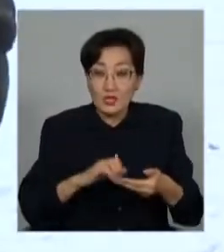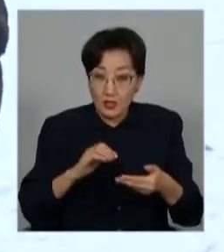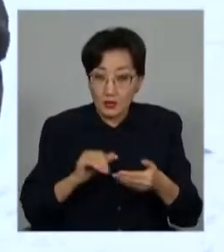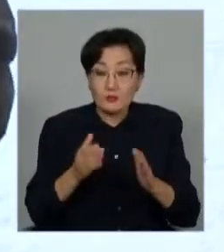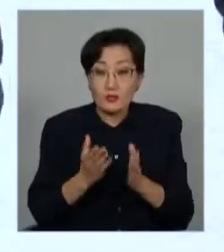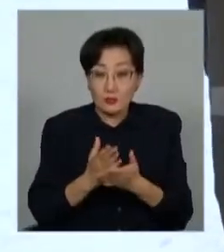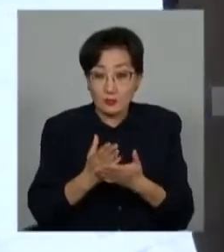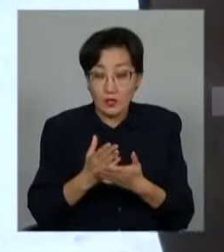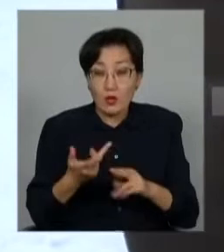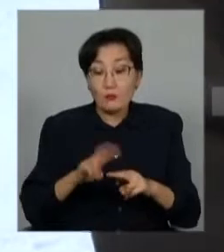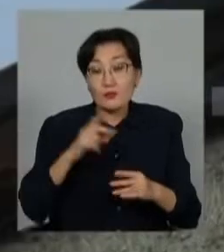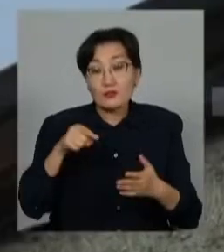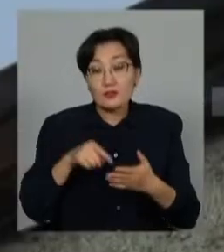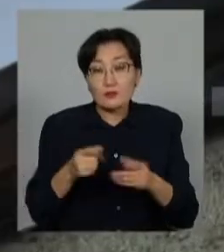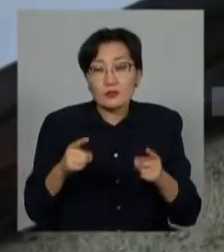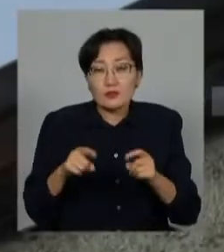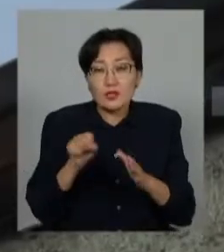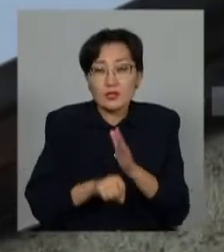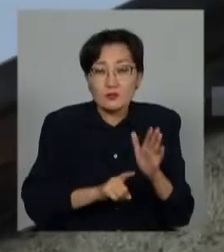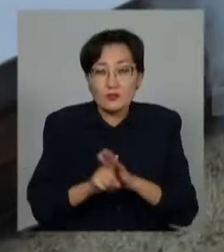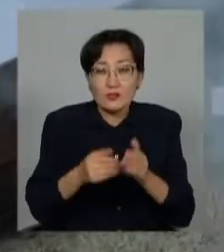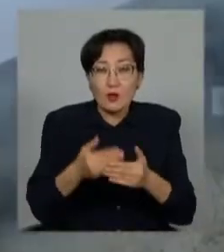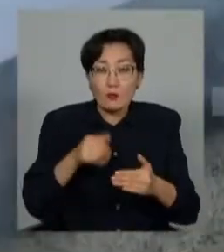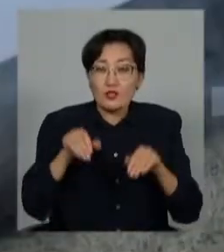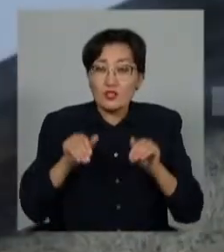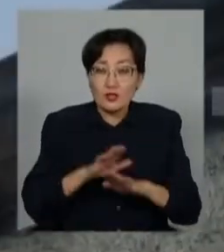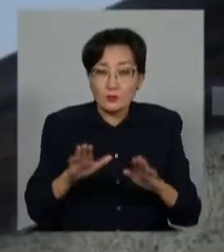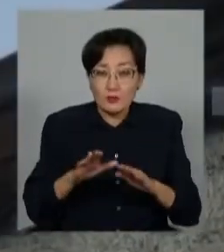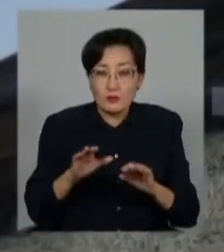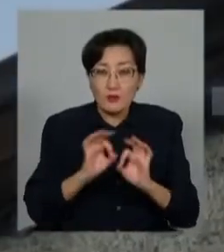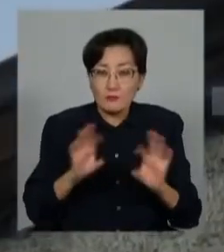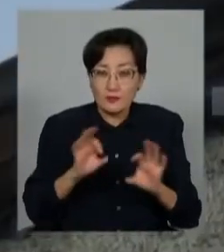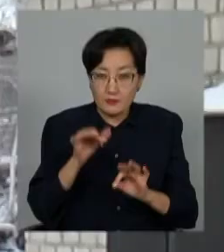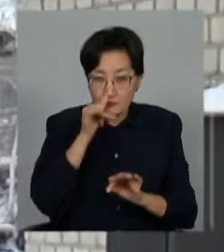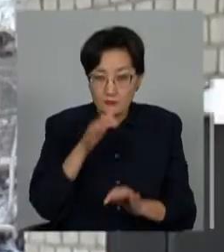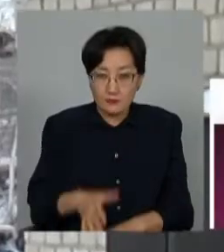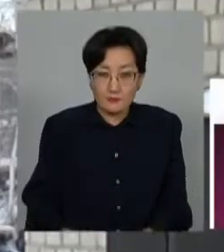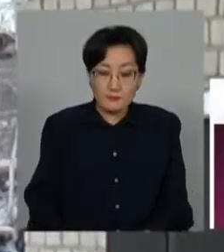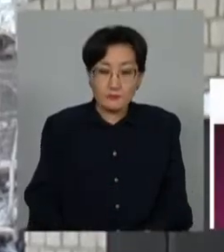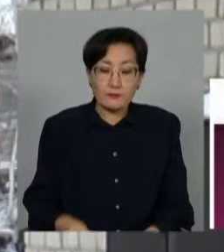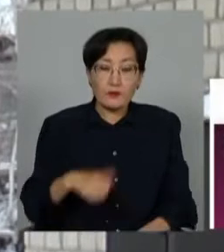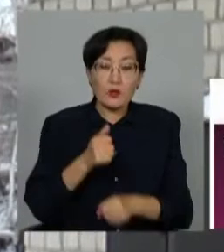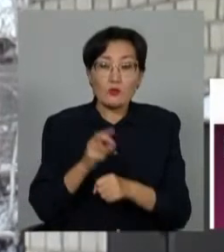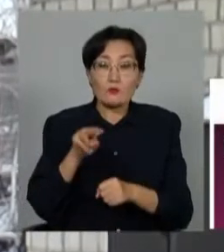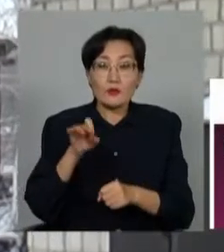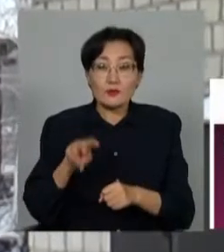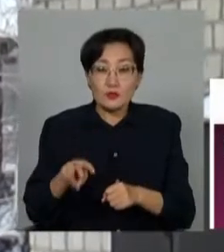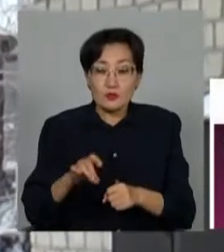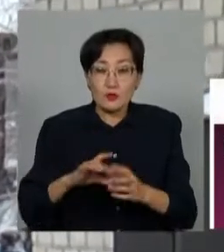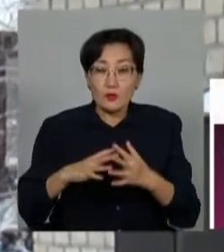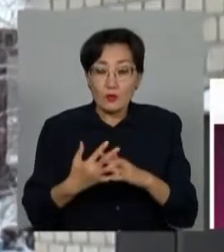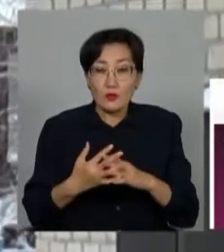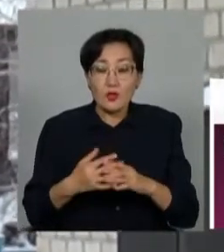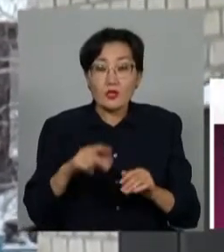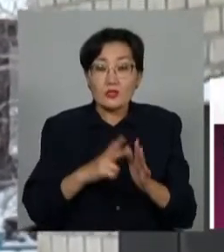жеткізді. Дегенмен бұл мәселені неге қыс басталмай жатып шешпегендерін түсіндіріп бере алмады. Негізі Бескөл ауылда 86 көп пәтерлі